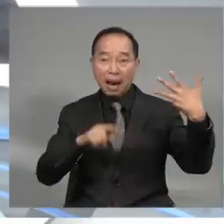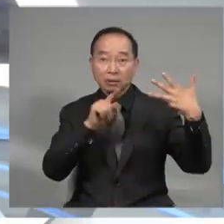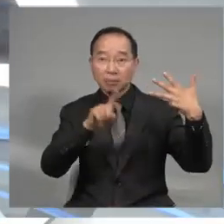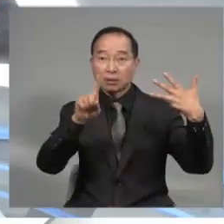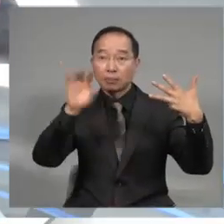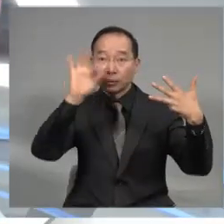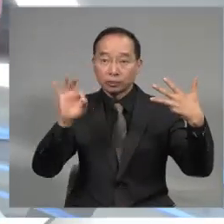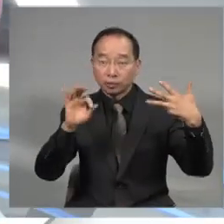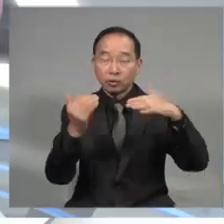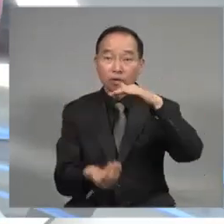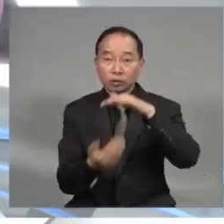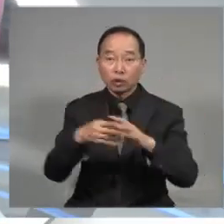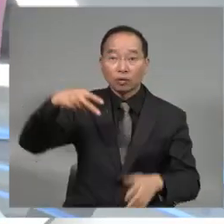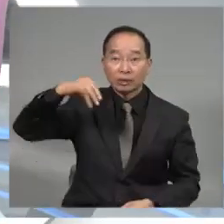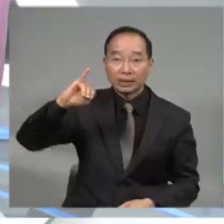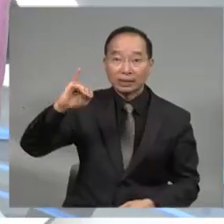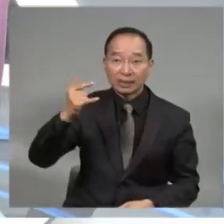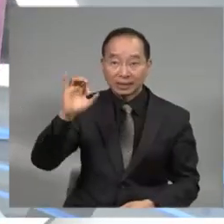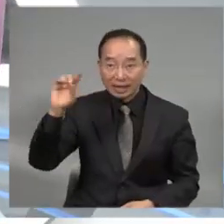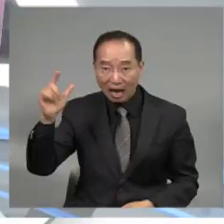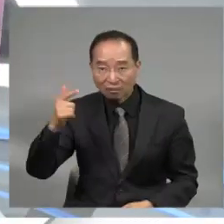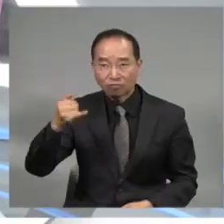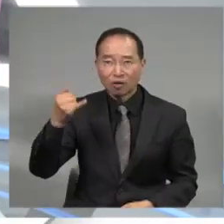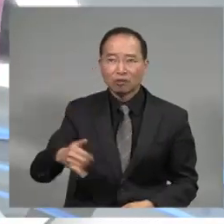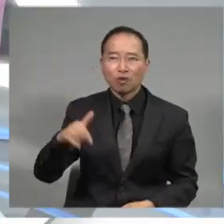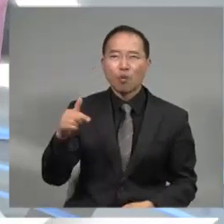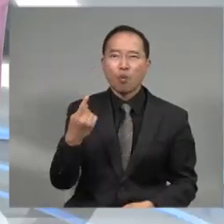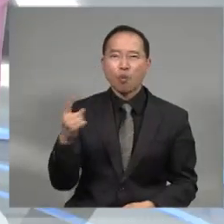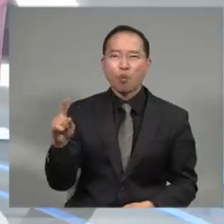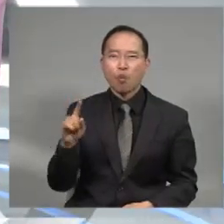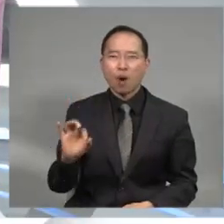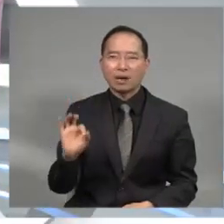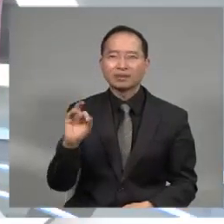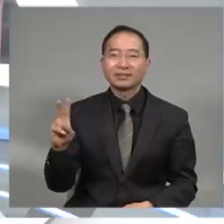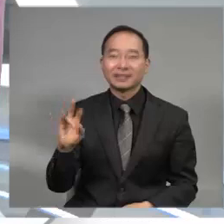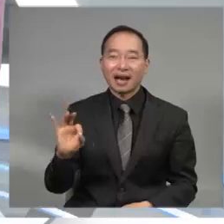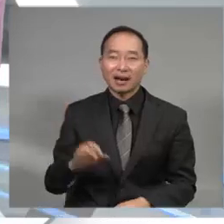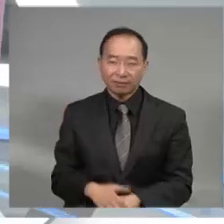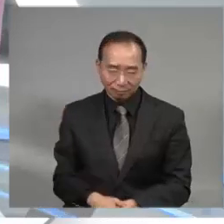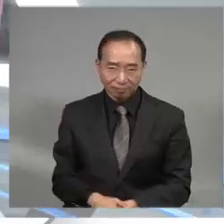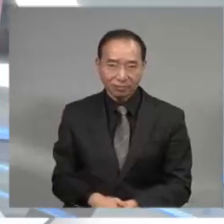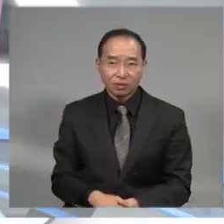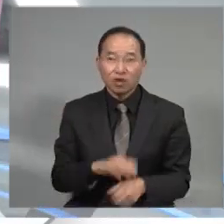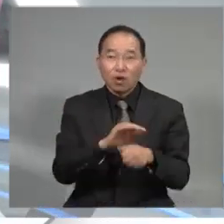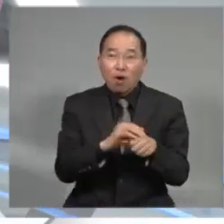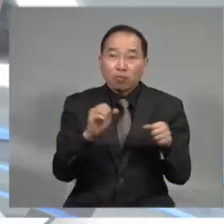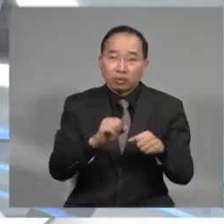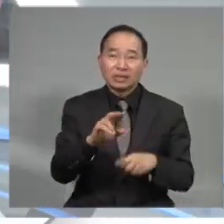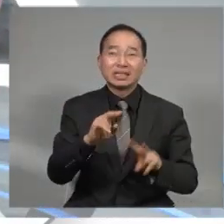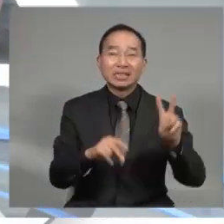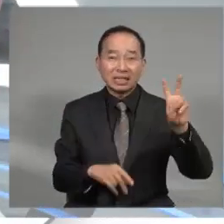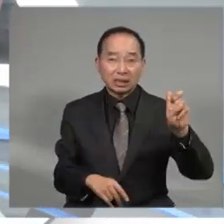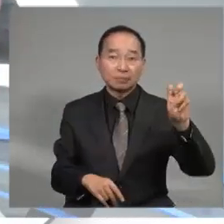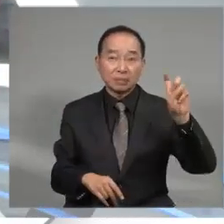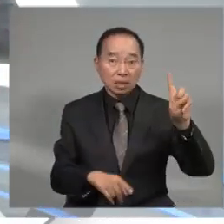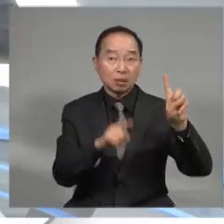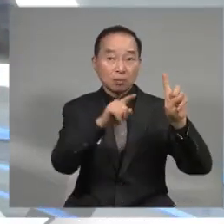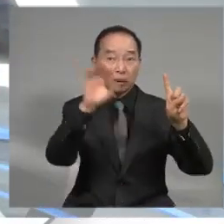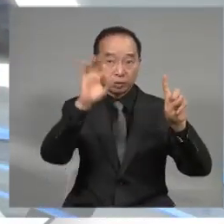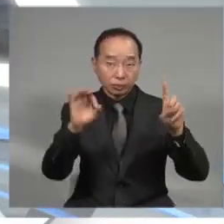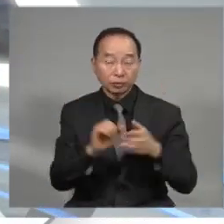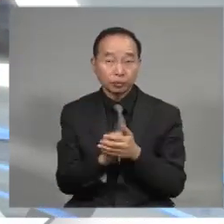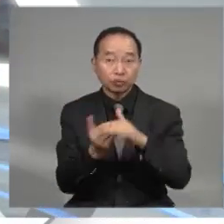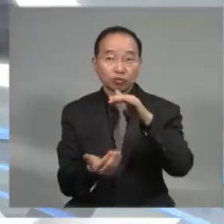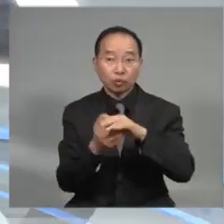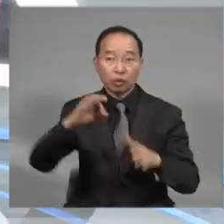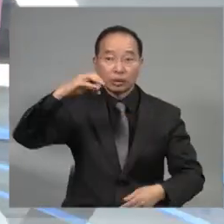28.1%. 최고는 신안군, 최저는 광양시로 나왔네요. 경상북도는요. 21% 기록하고 있습니다. 최고는